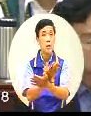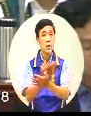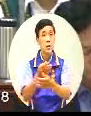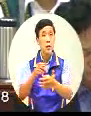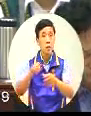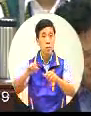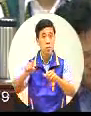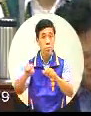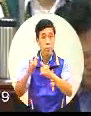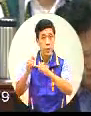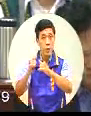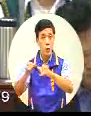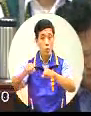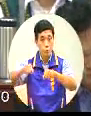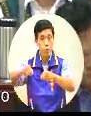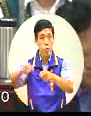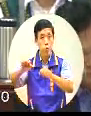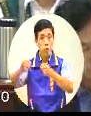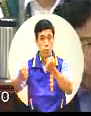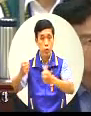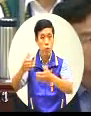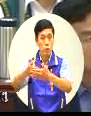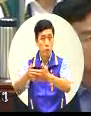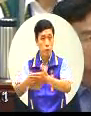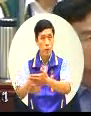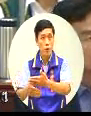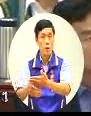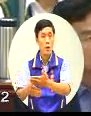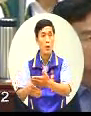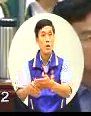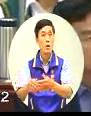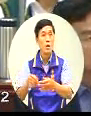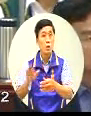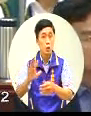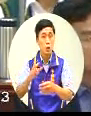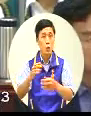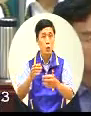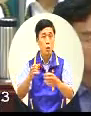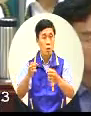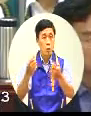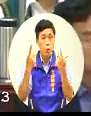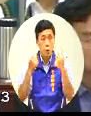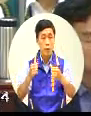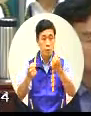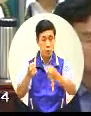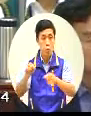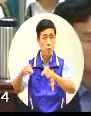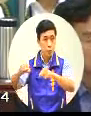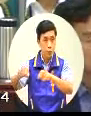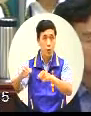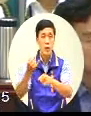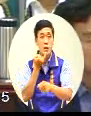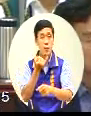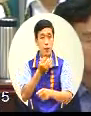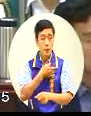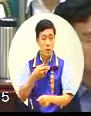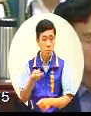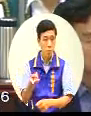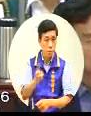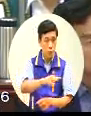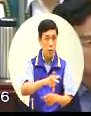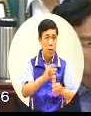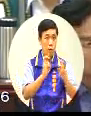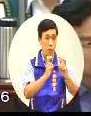说等于公关轻轨就比较，其实有些运具会转换到大众运输里面来。那我们初步推估的部分，其实